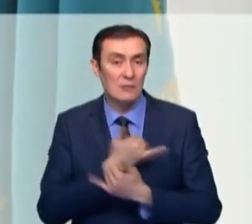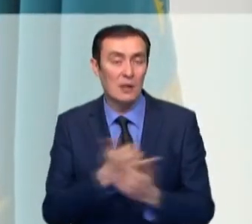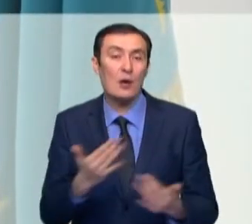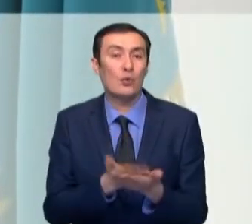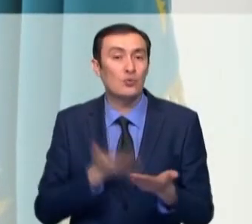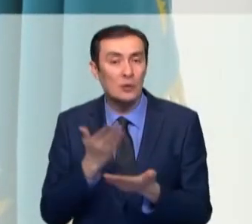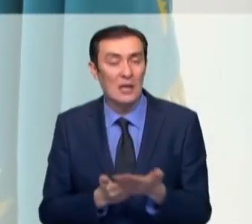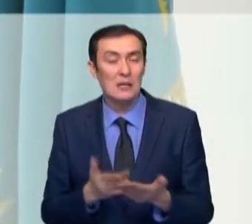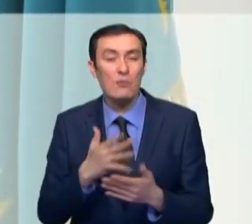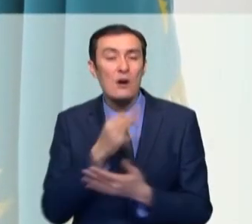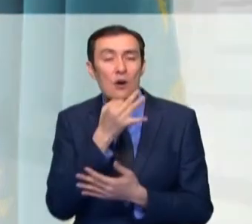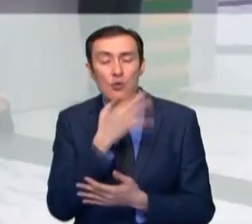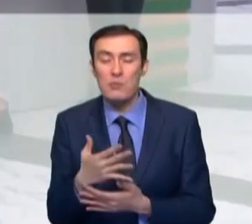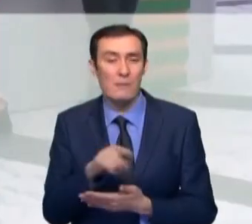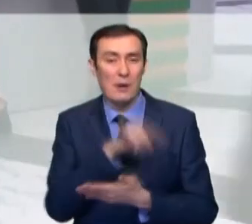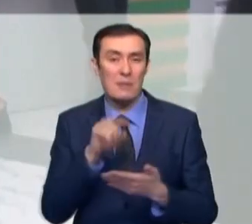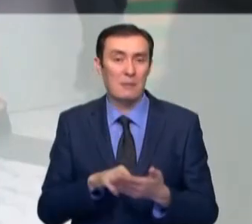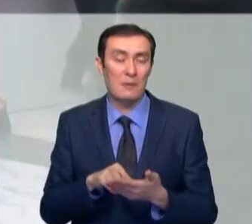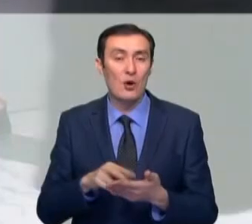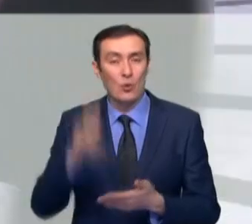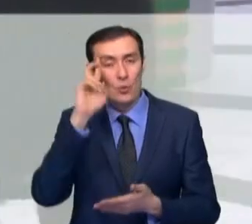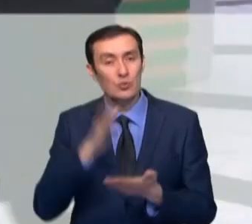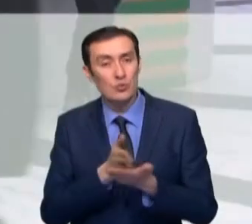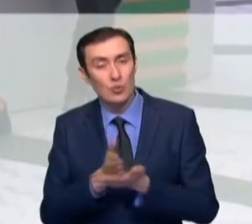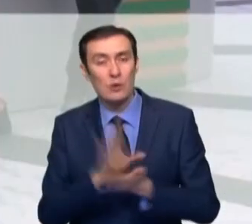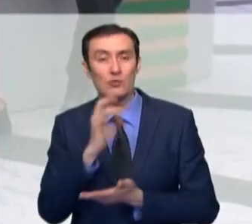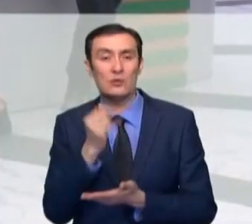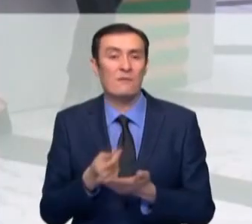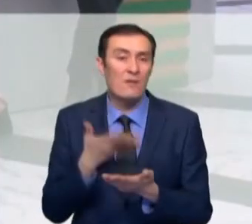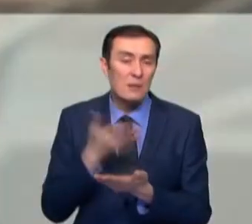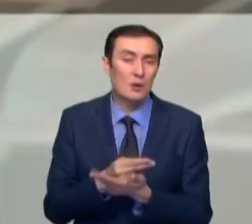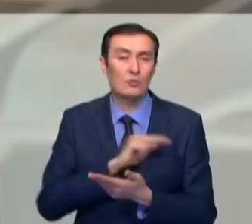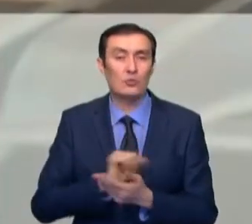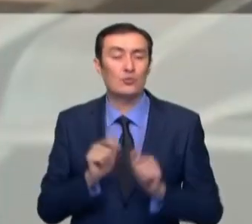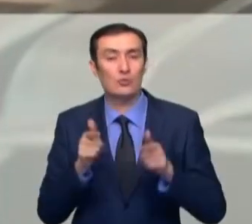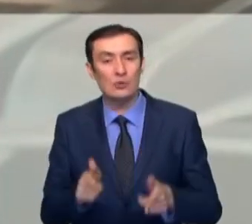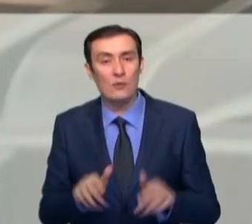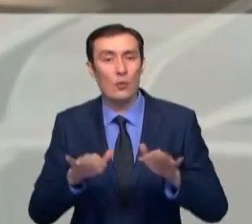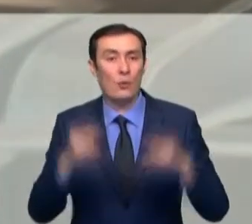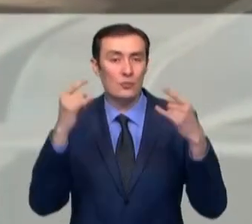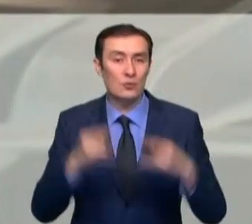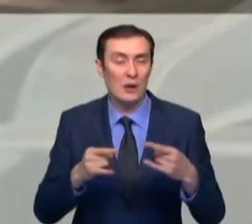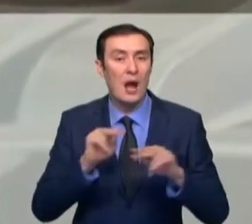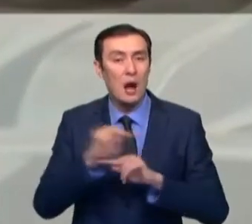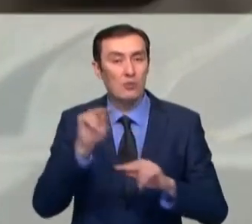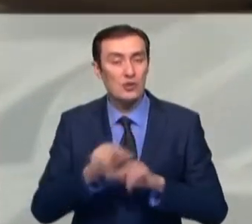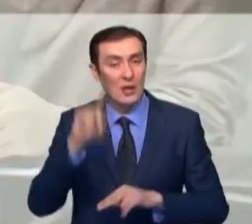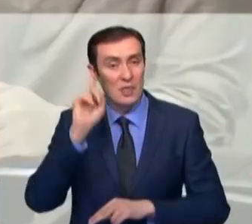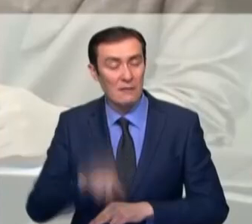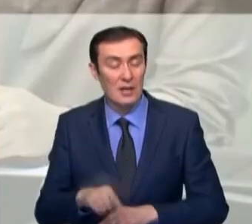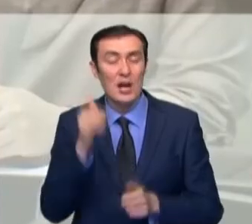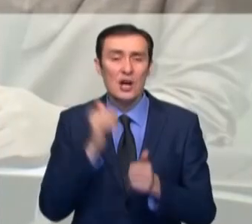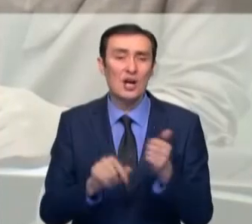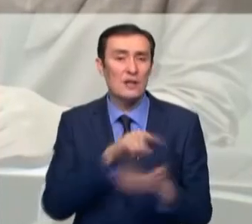получат консультации по всем проблемным вопросам, госуслугам, социальным выплатам, трудоустройству, компьютерные навыки. По